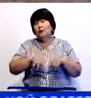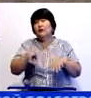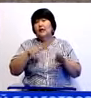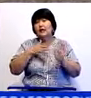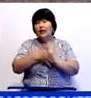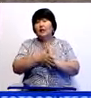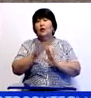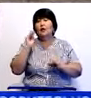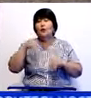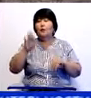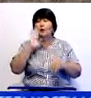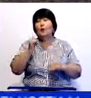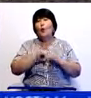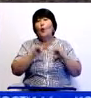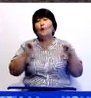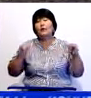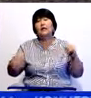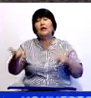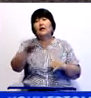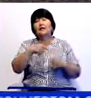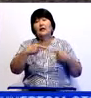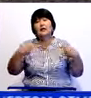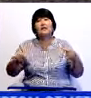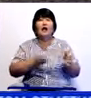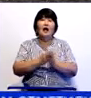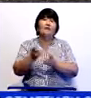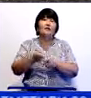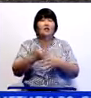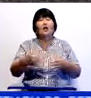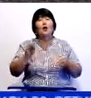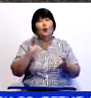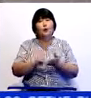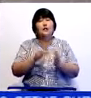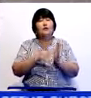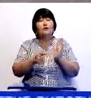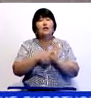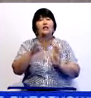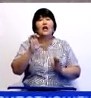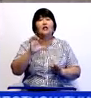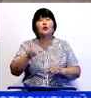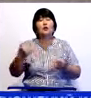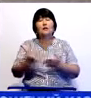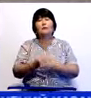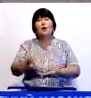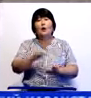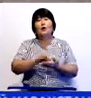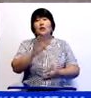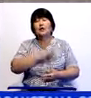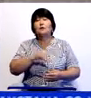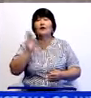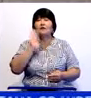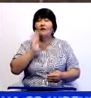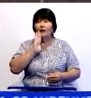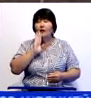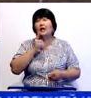расходования поливной воды значительно увеличены площади кормовых культур и овощей установлены 97 насосов для повторного использования дренажных вод